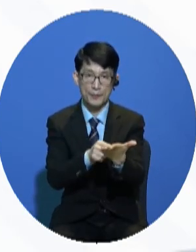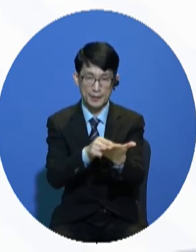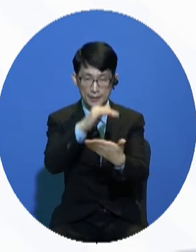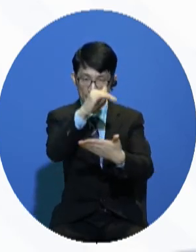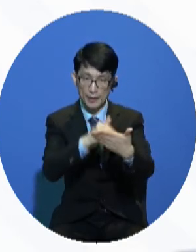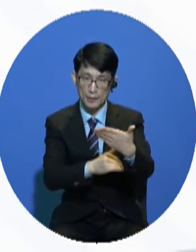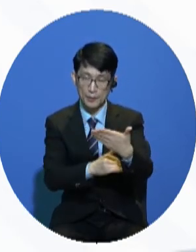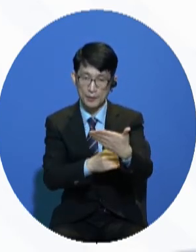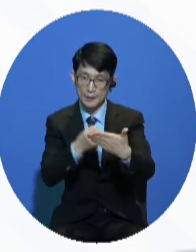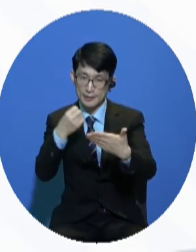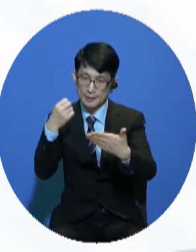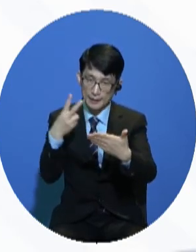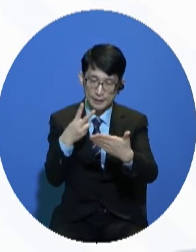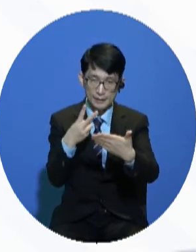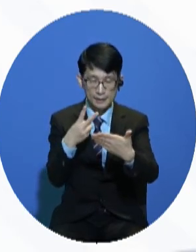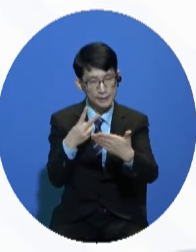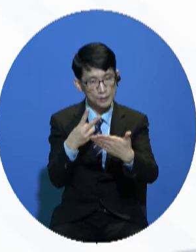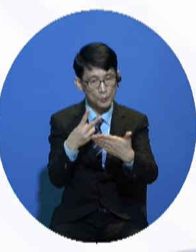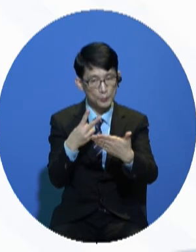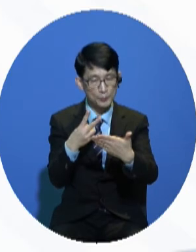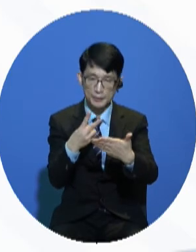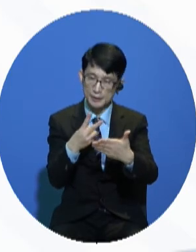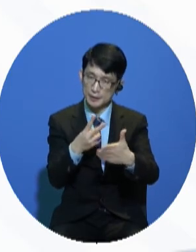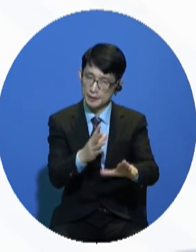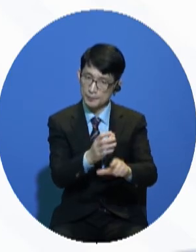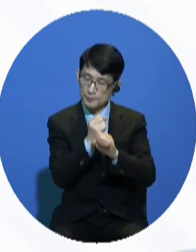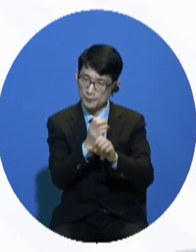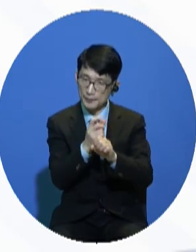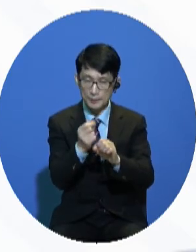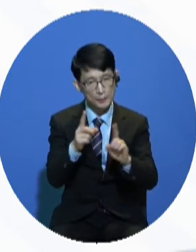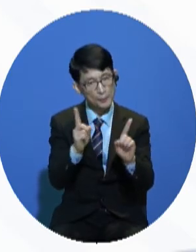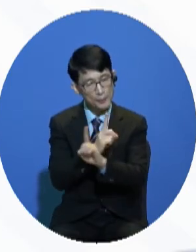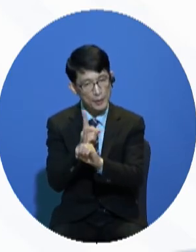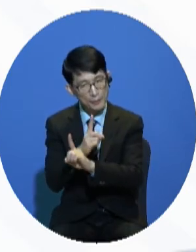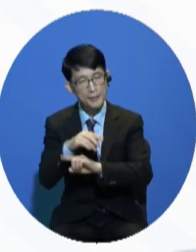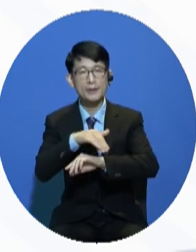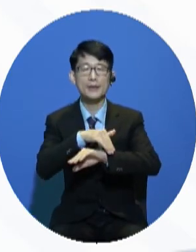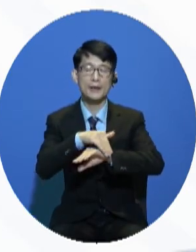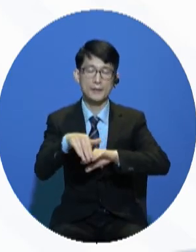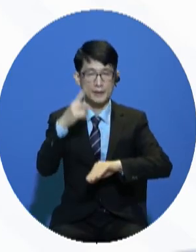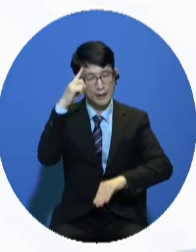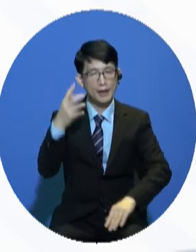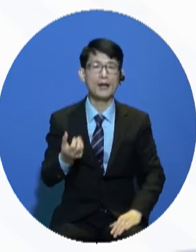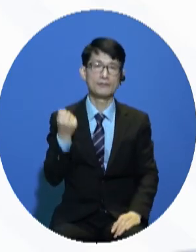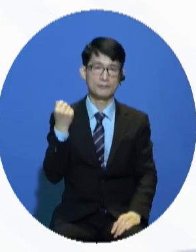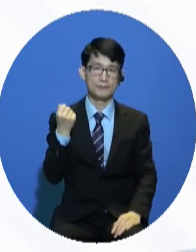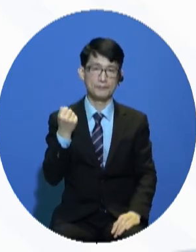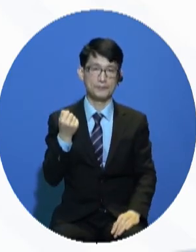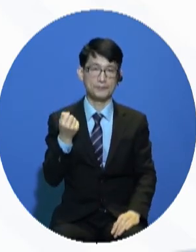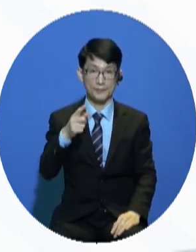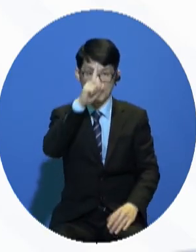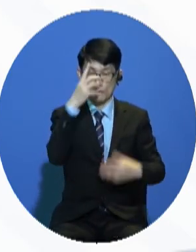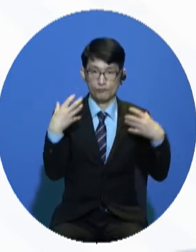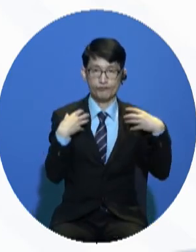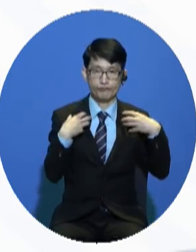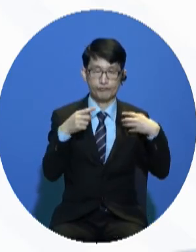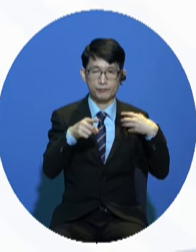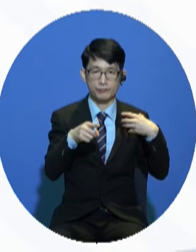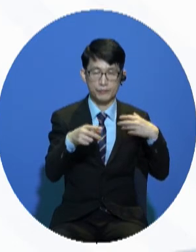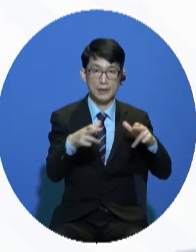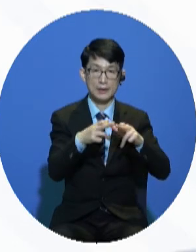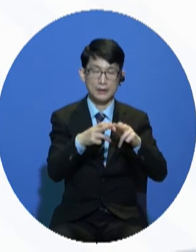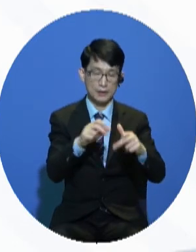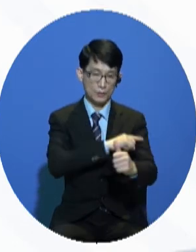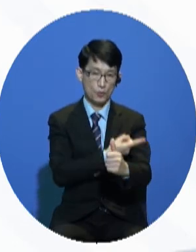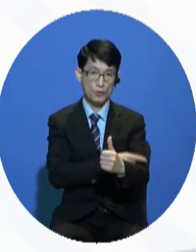체계를 새롭게 좀 재정비해야 되는 거 아닌가라고 좀 판단을 하게 되었습니다. 또 정부에서는 어쨌든 이번에 그 장애인 권리